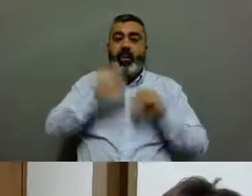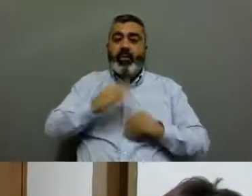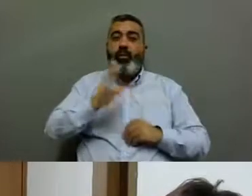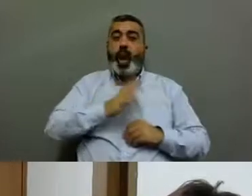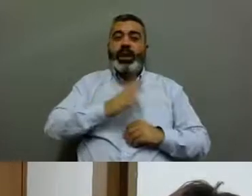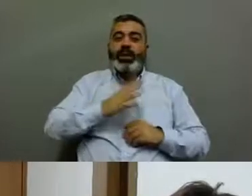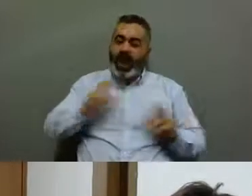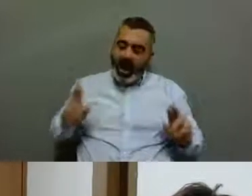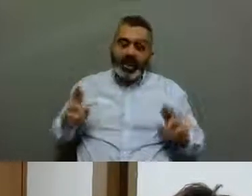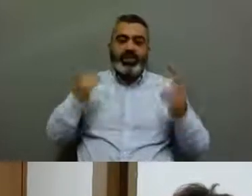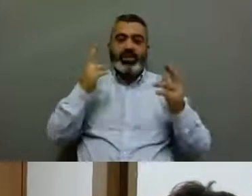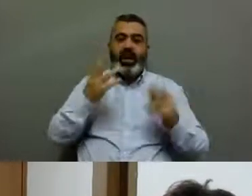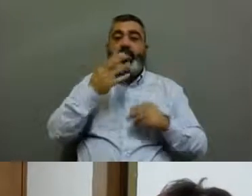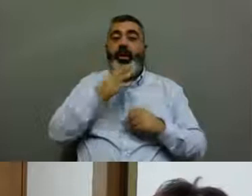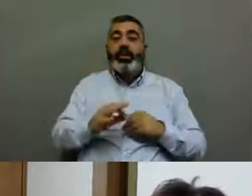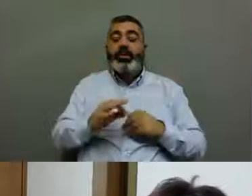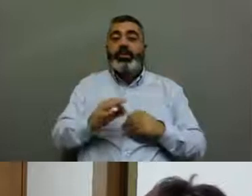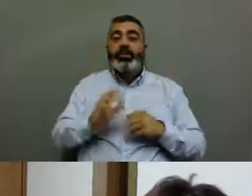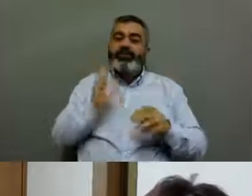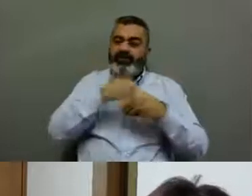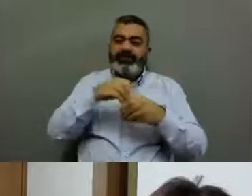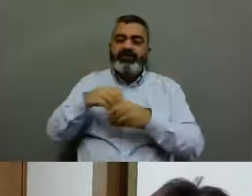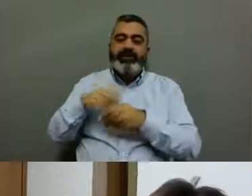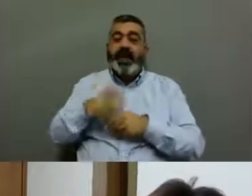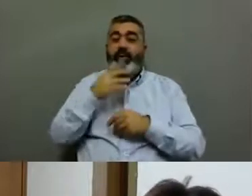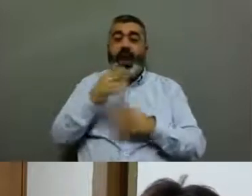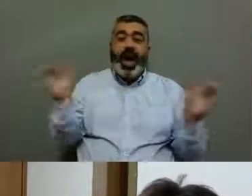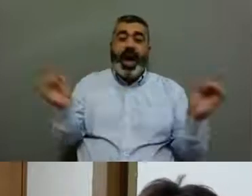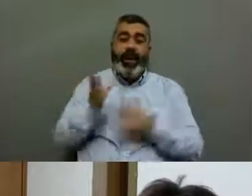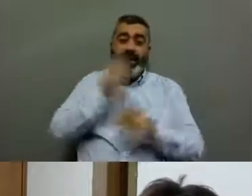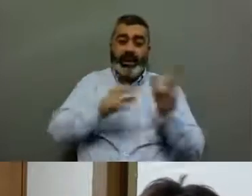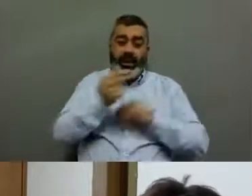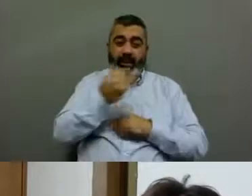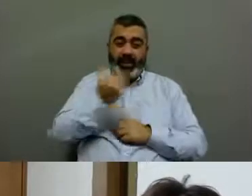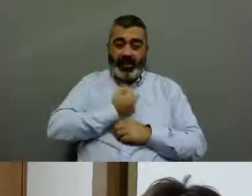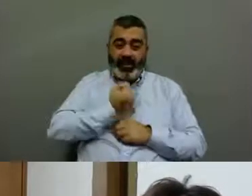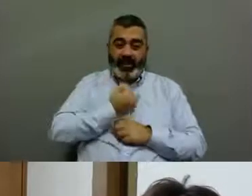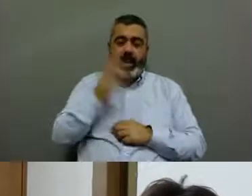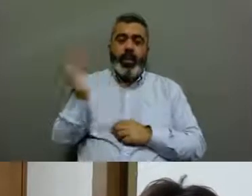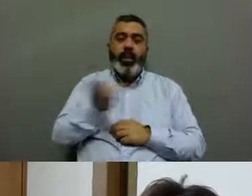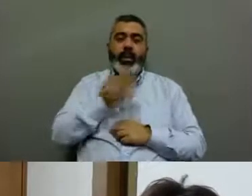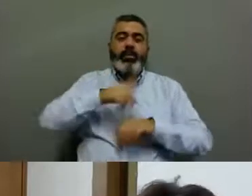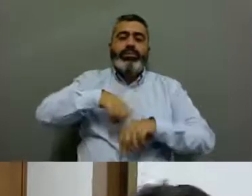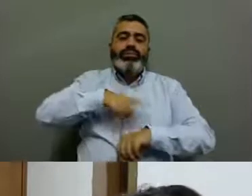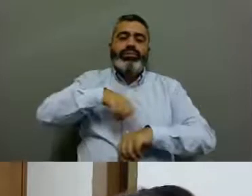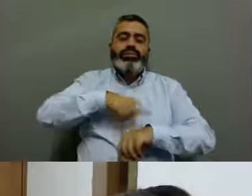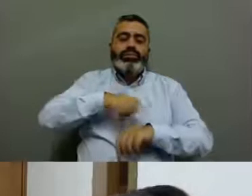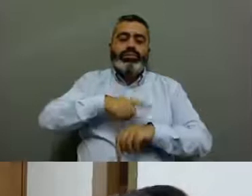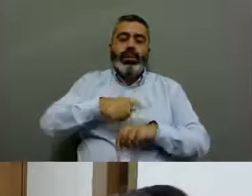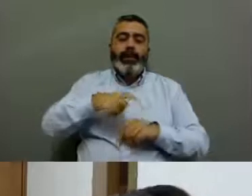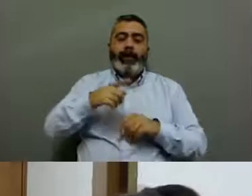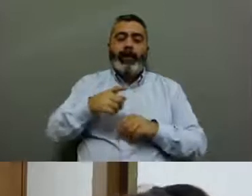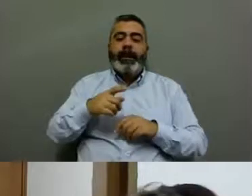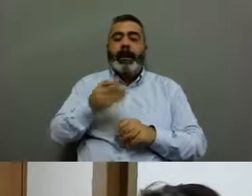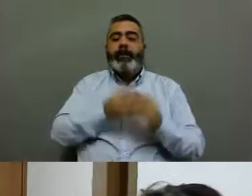πια θα πάμε σε ένα τεράστιο θέμα. Και ίσως θα παρέπεπτα λίγο